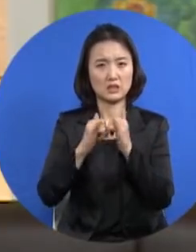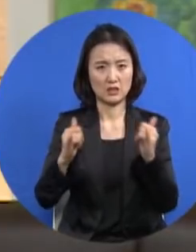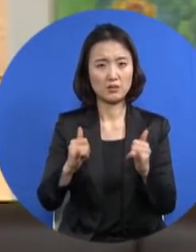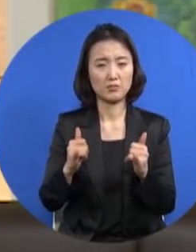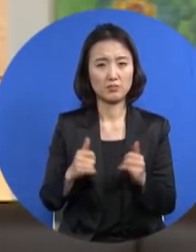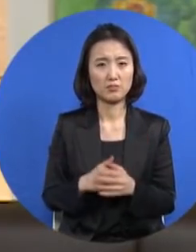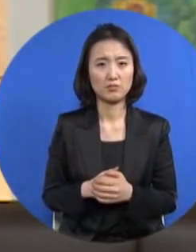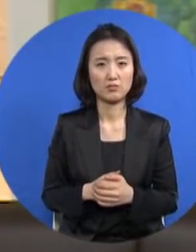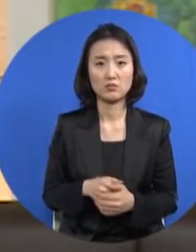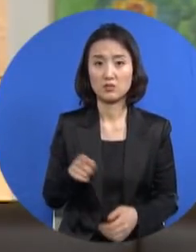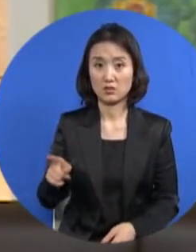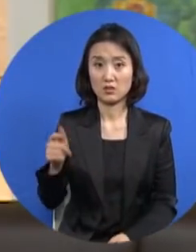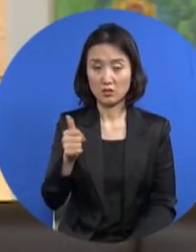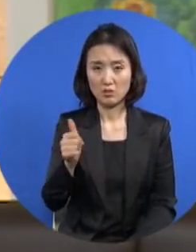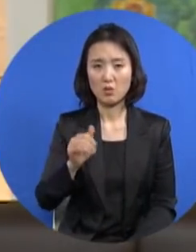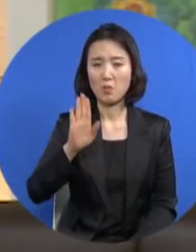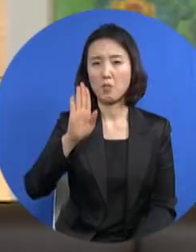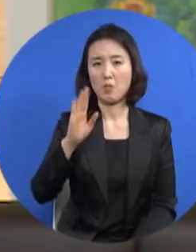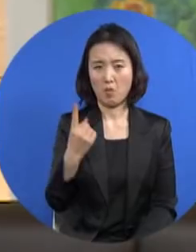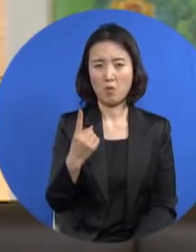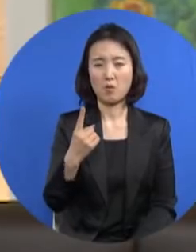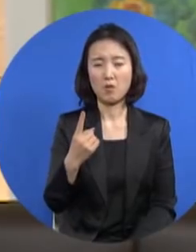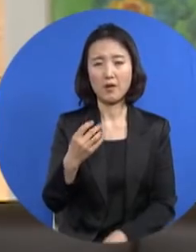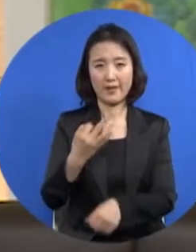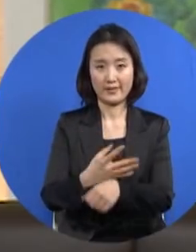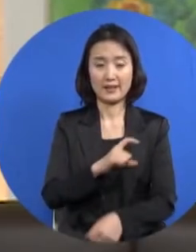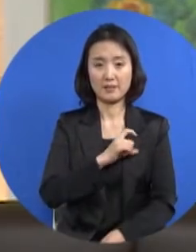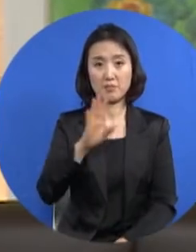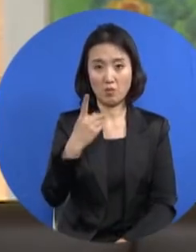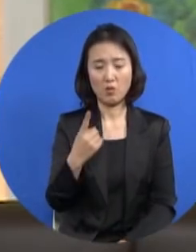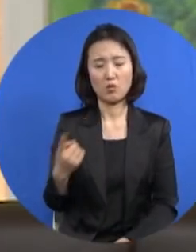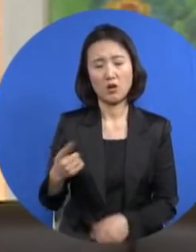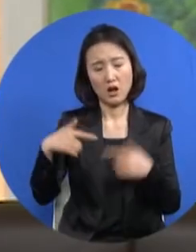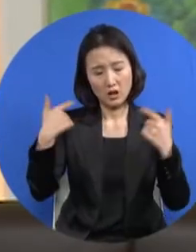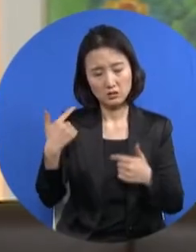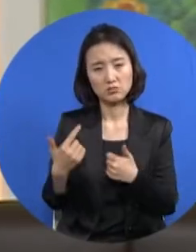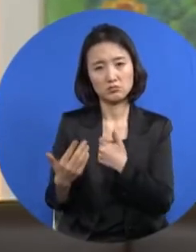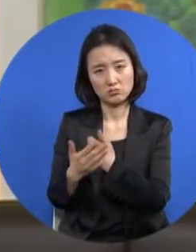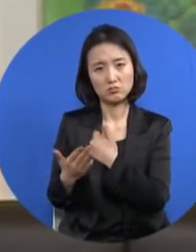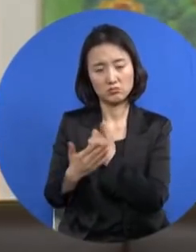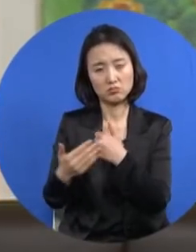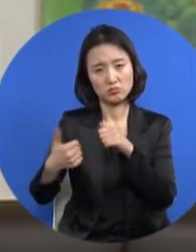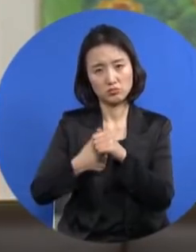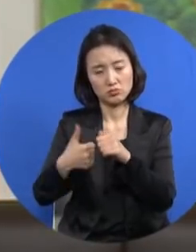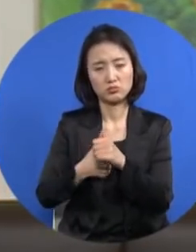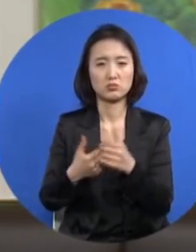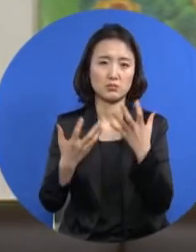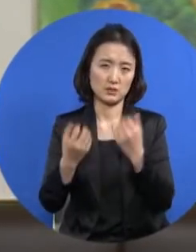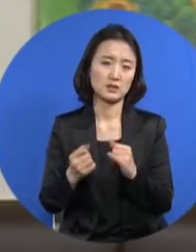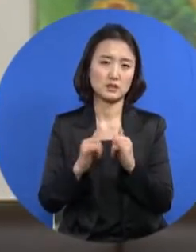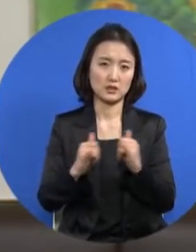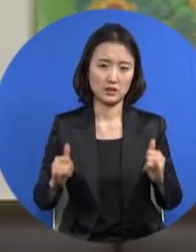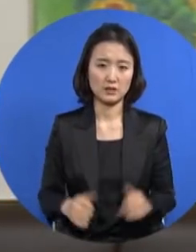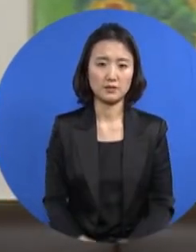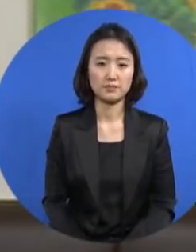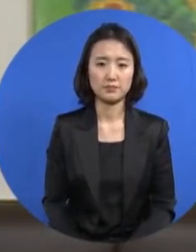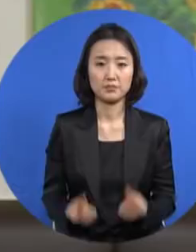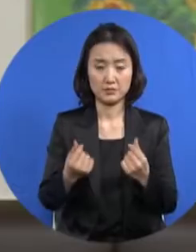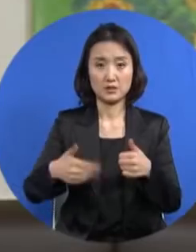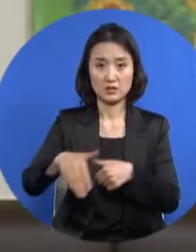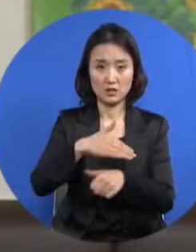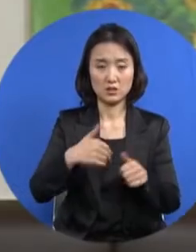이분이 또제 멘토 역할을 해주시고요. 그리고 아까 말씀하신 것처럼 비슷한 상황에서 성공한 멘토를